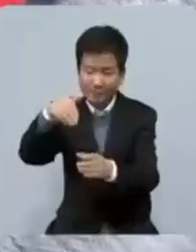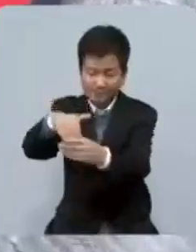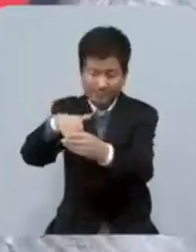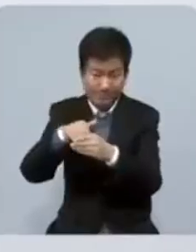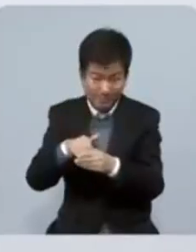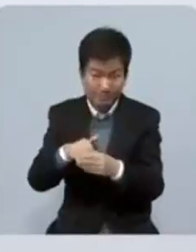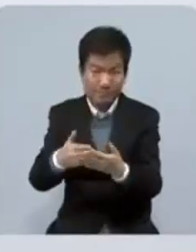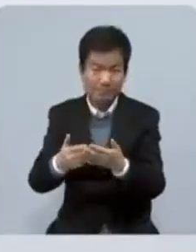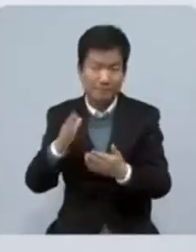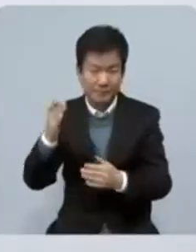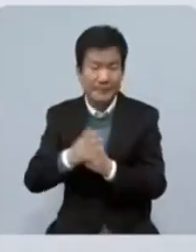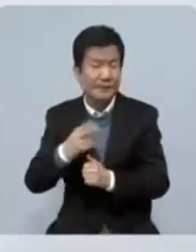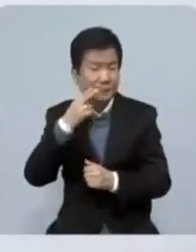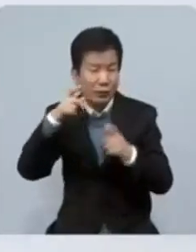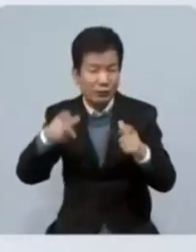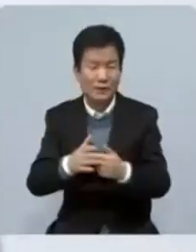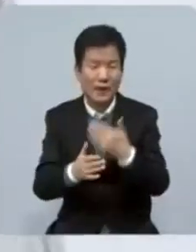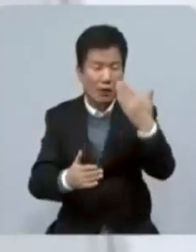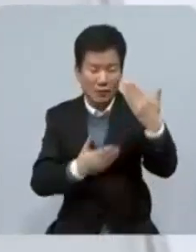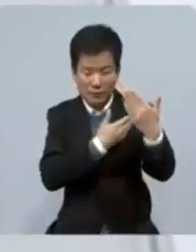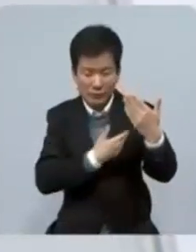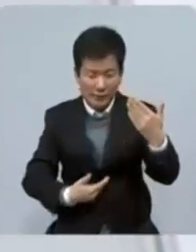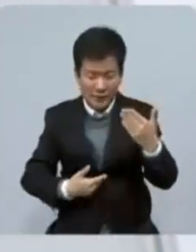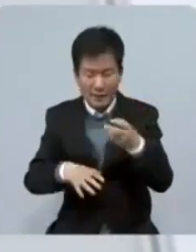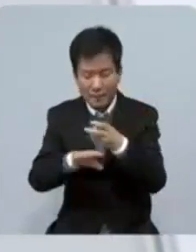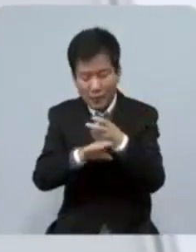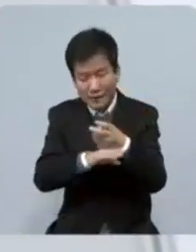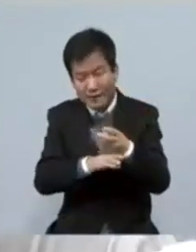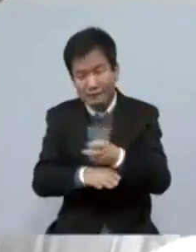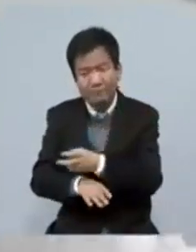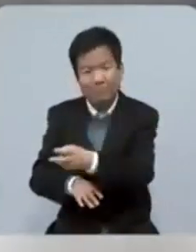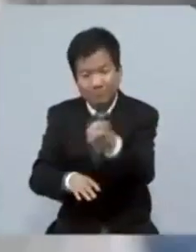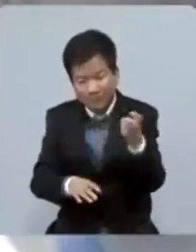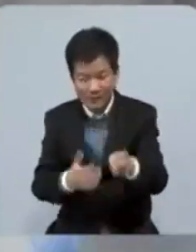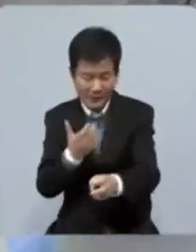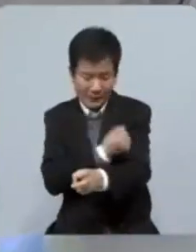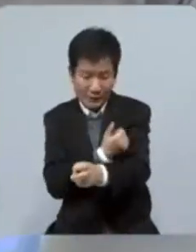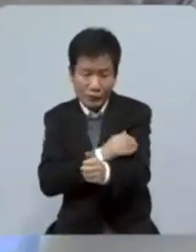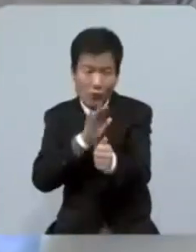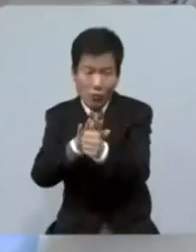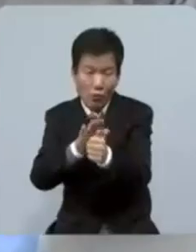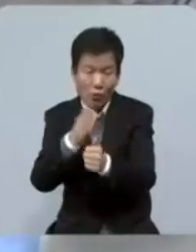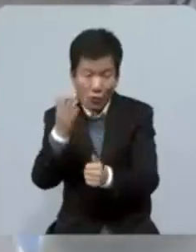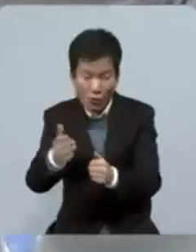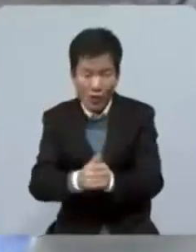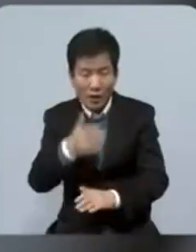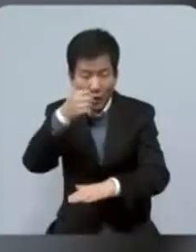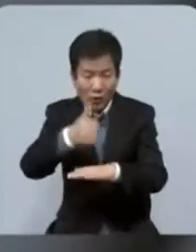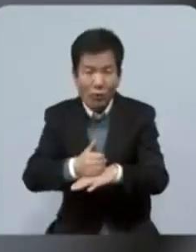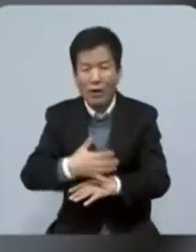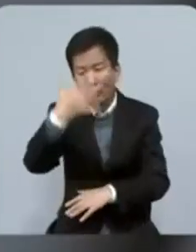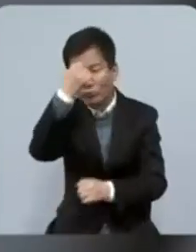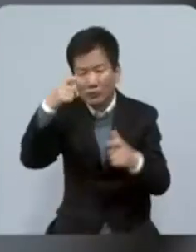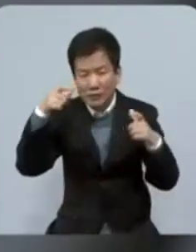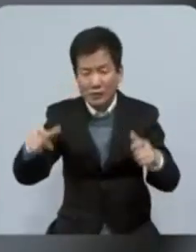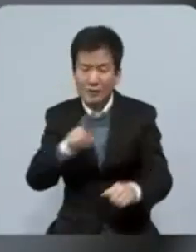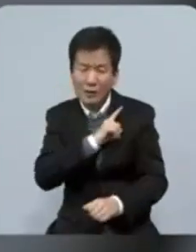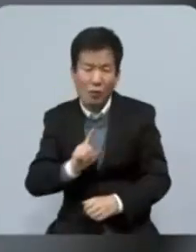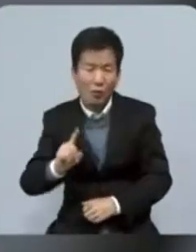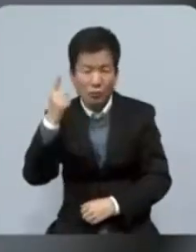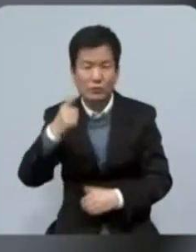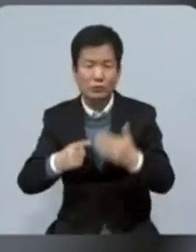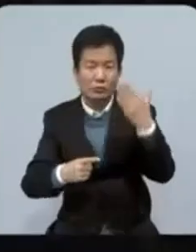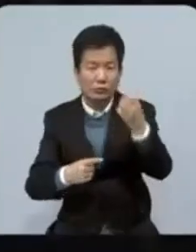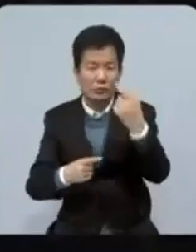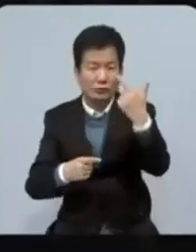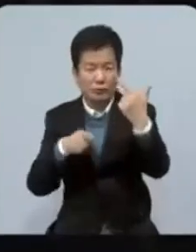됐습니다. 음성군은 9개 읍면에 전세버스를 투입해 주민의 예방접종을 도왔고 그 결과 충북에서 가장 높은